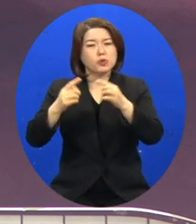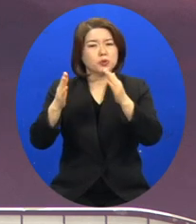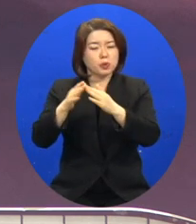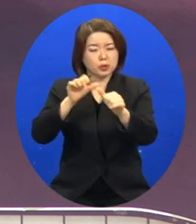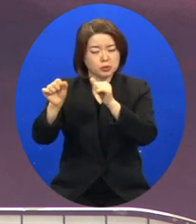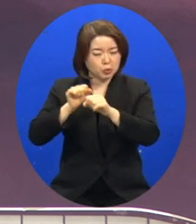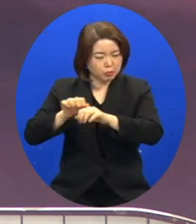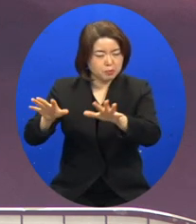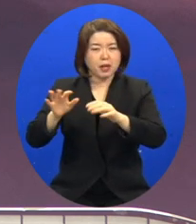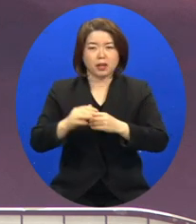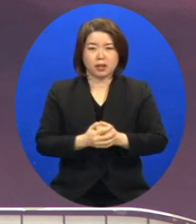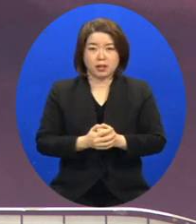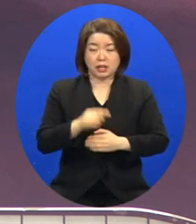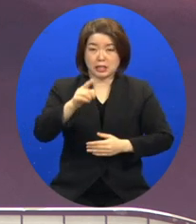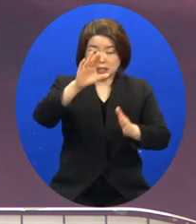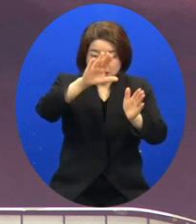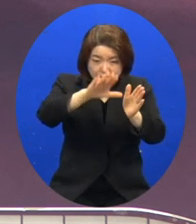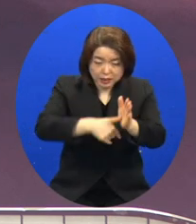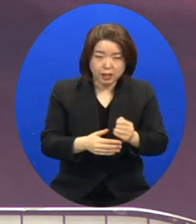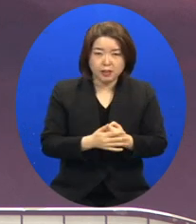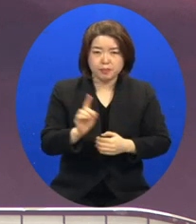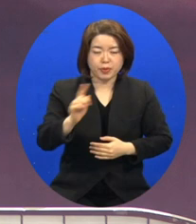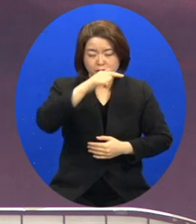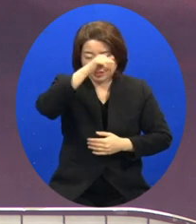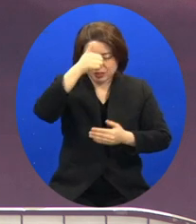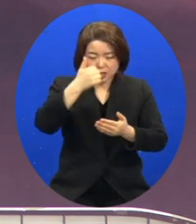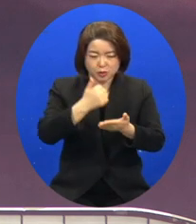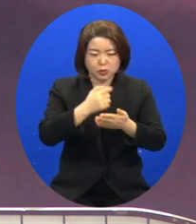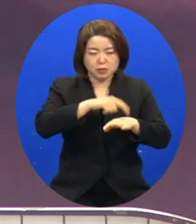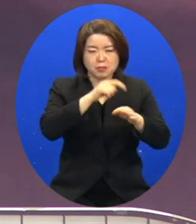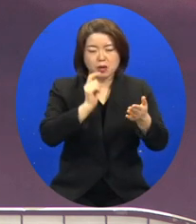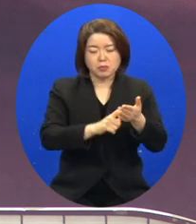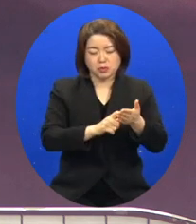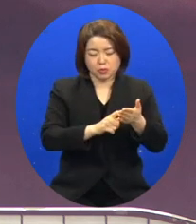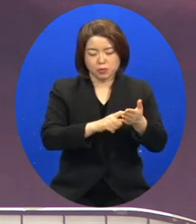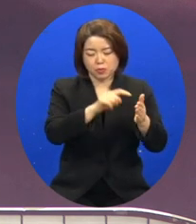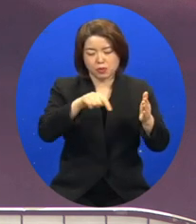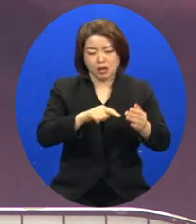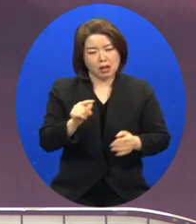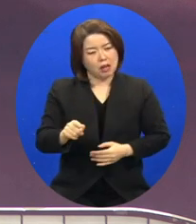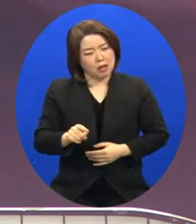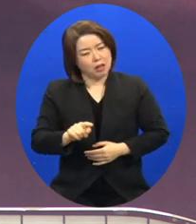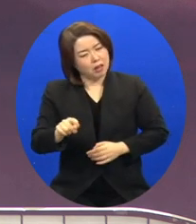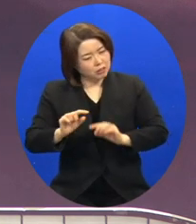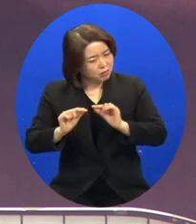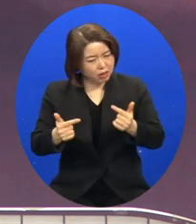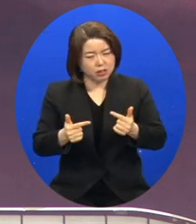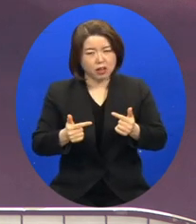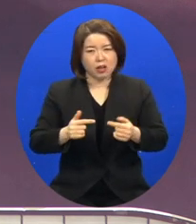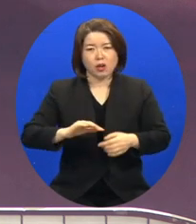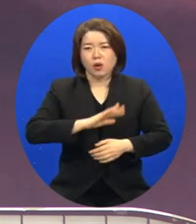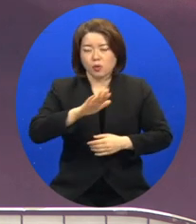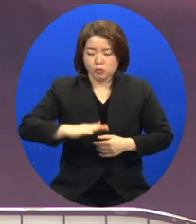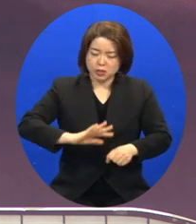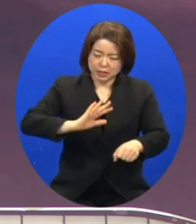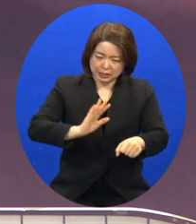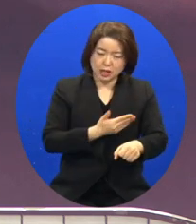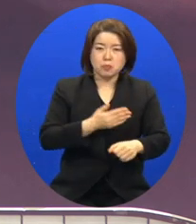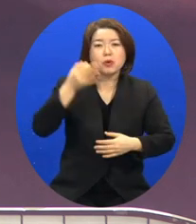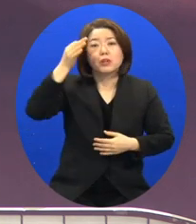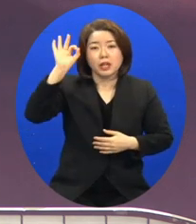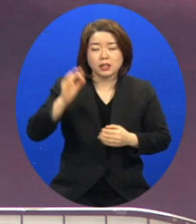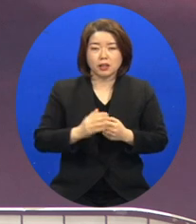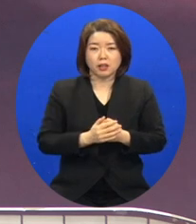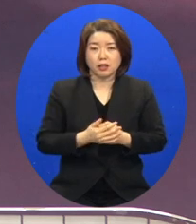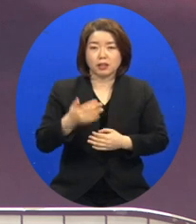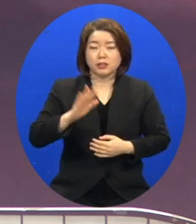장로님이 마음에 이건 아니구나 우리가 대단히 잘 못하고 있구나 하는 걸 깨달았습니다 그렇지만 자존심